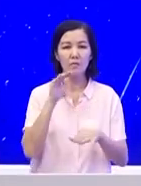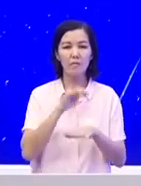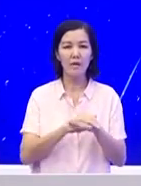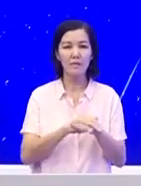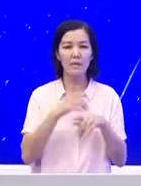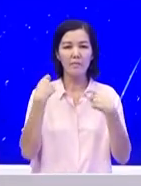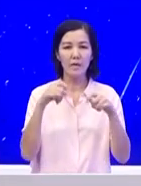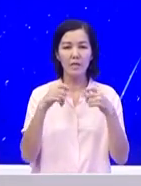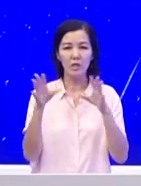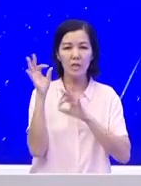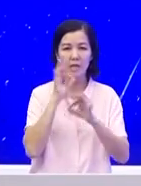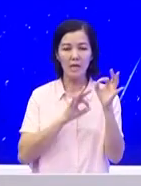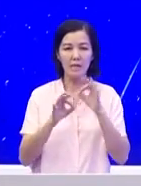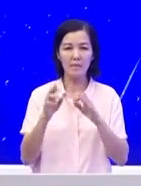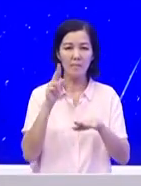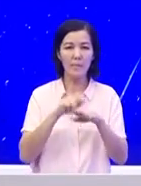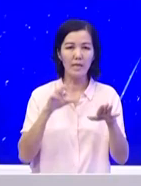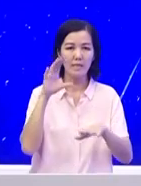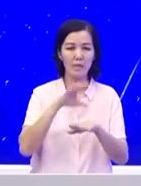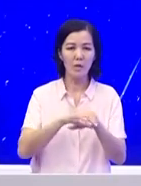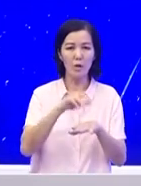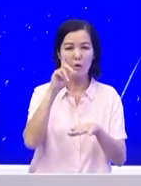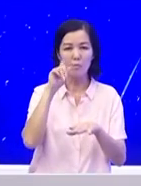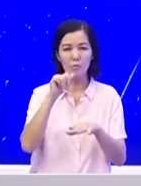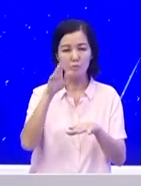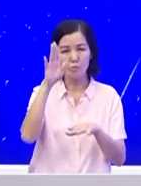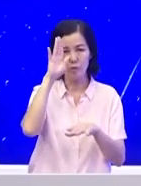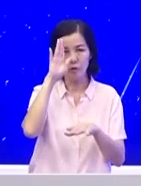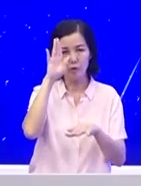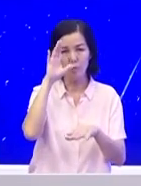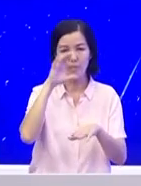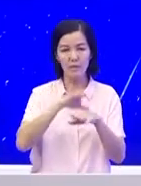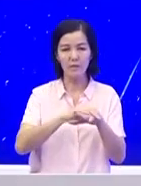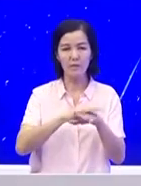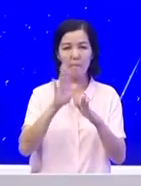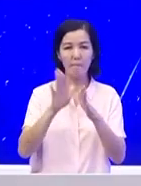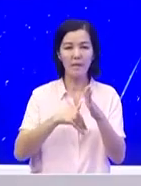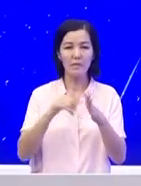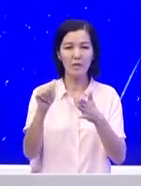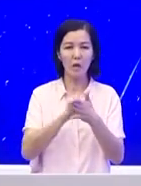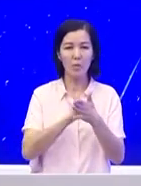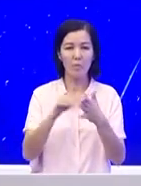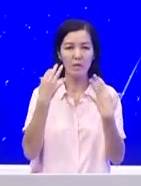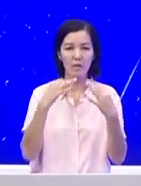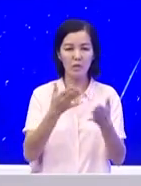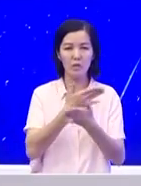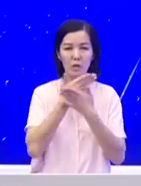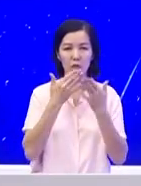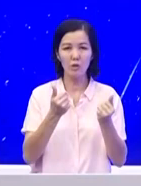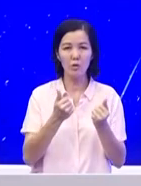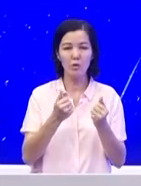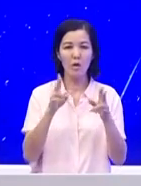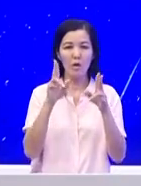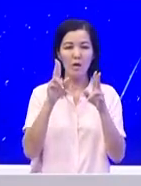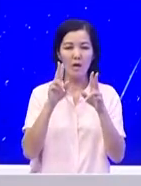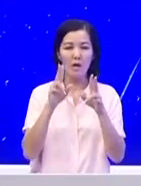незаконной продажи лекарств. Полицейские задержали мужчину, пытавшегося продавать лекарства без сертификата безопасности. При осмотре его автомобиля